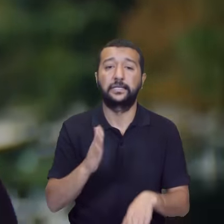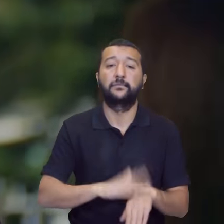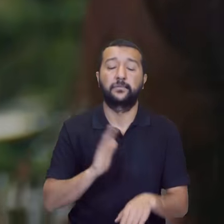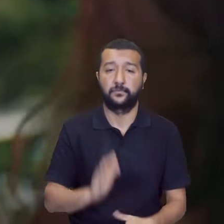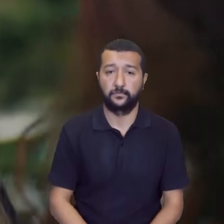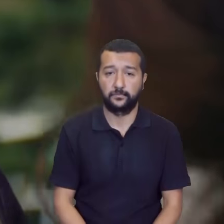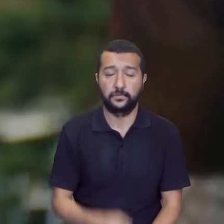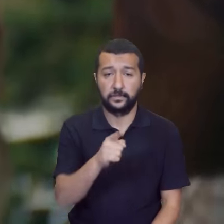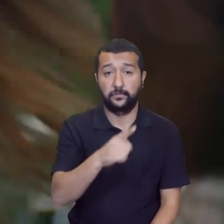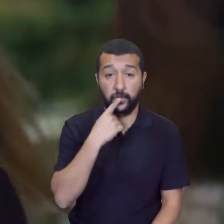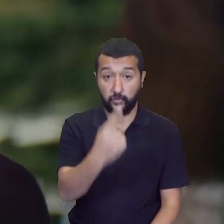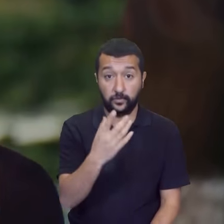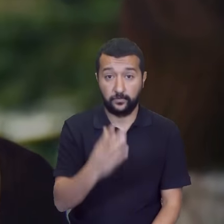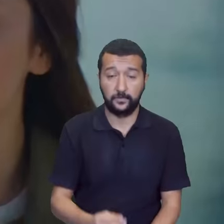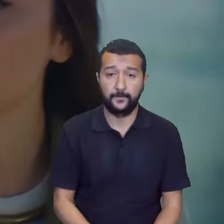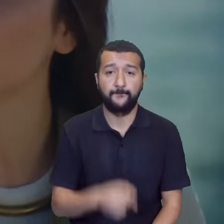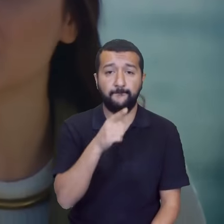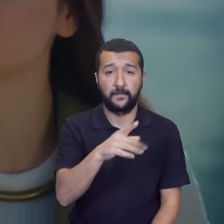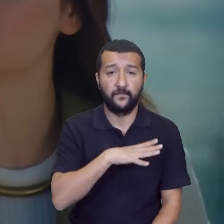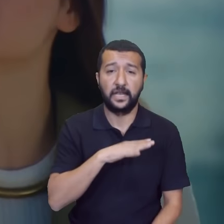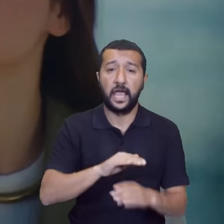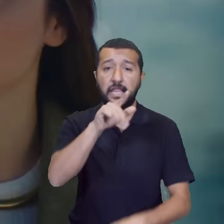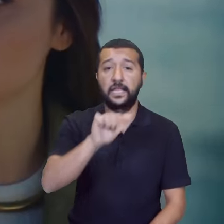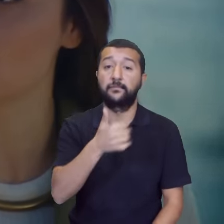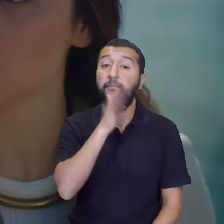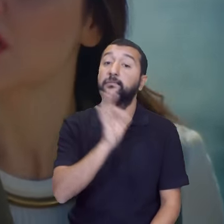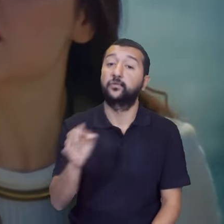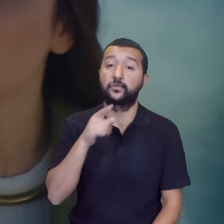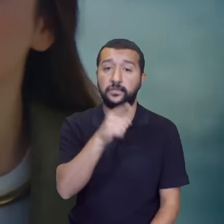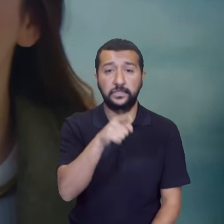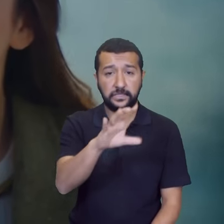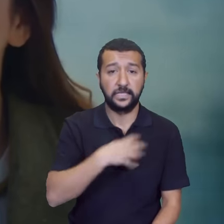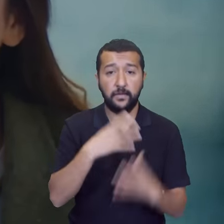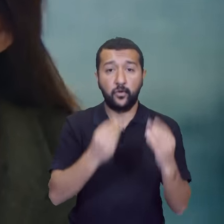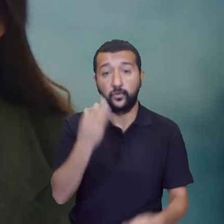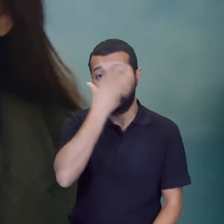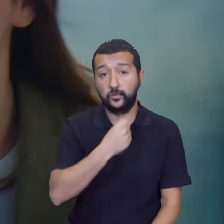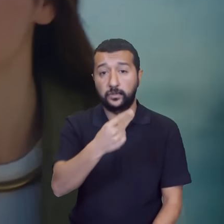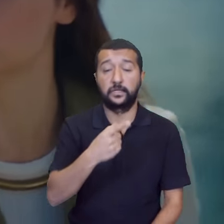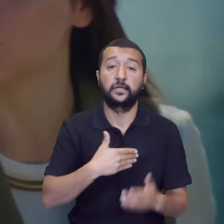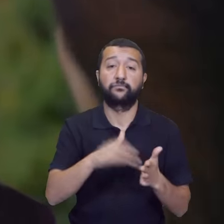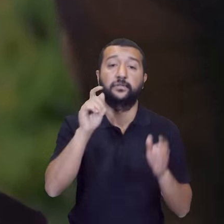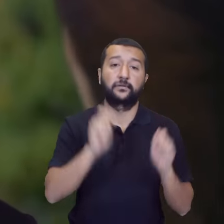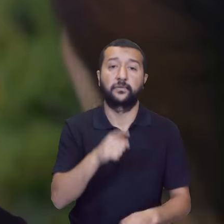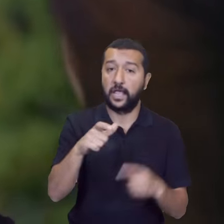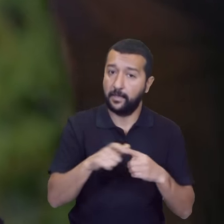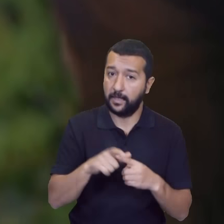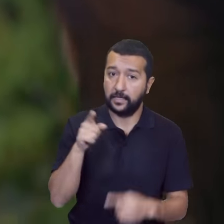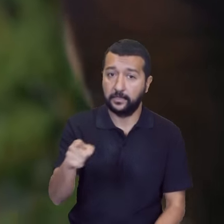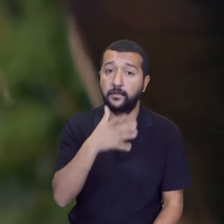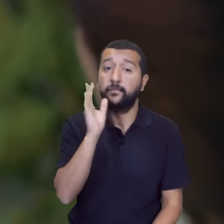şimdi. Sana bir şey söyleyeyim mi? Sen var ya hayatının kıymetini bilmiyorsun. Sahip olduğun güzellikleri bir çırpıda harcıyorsun.